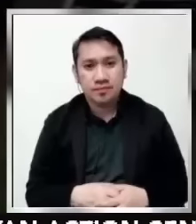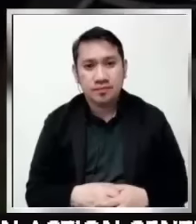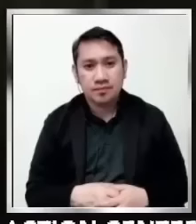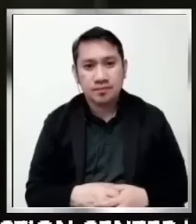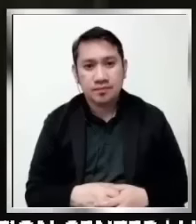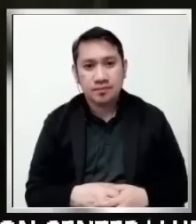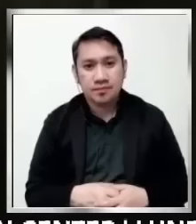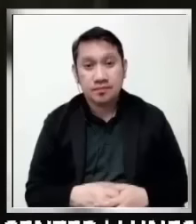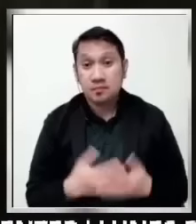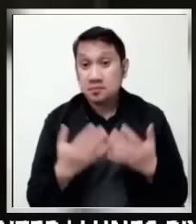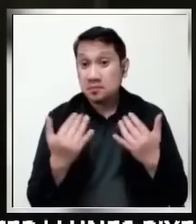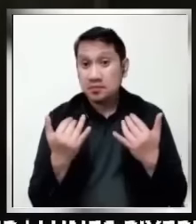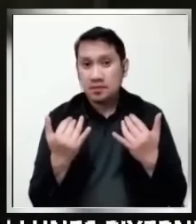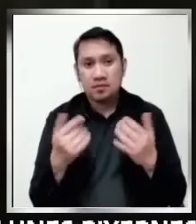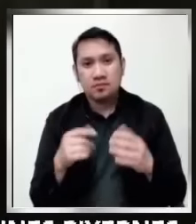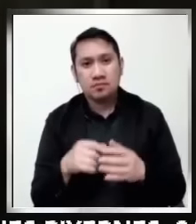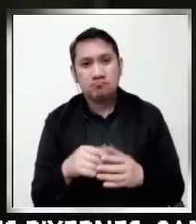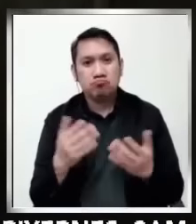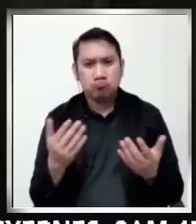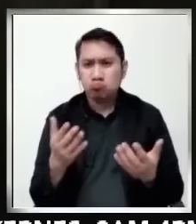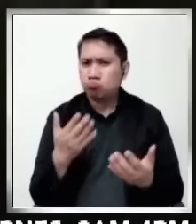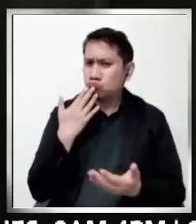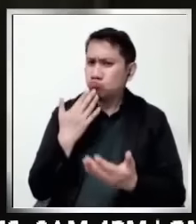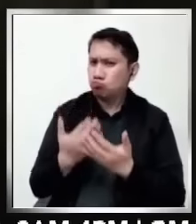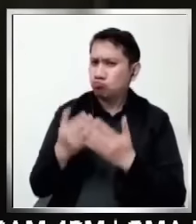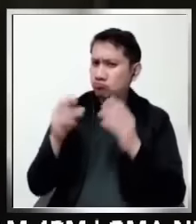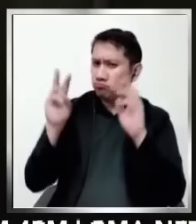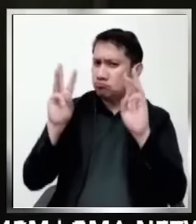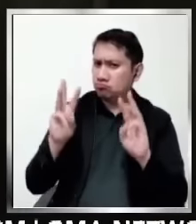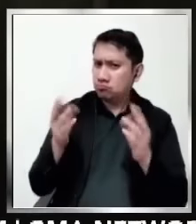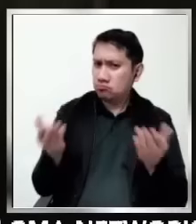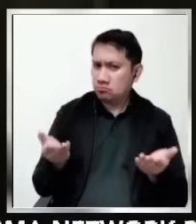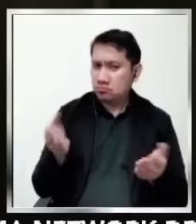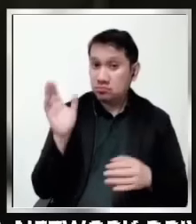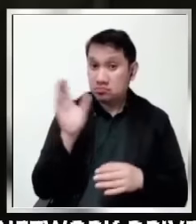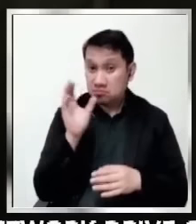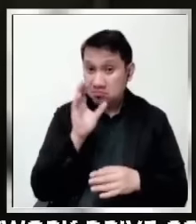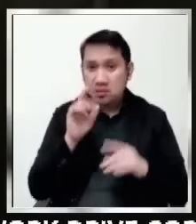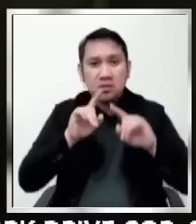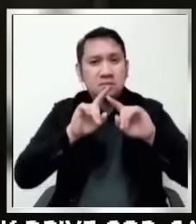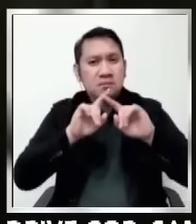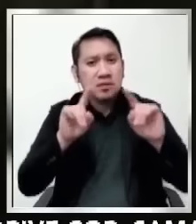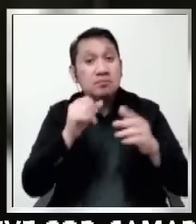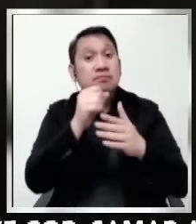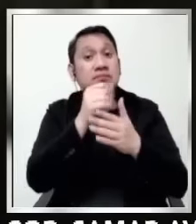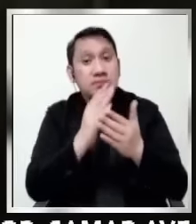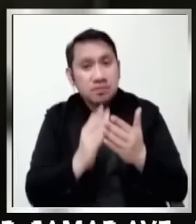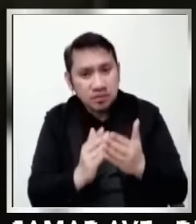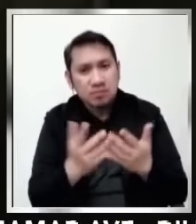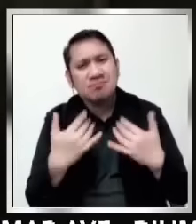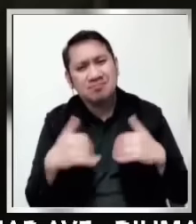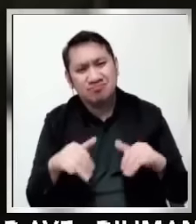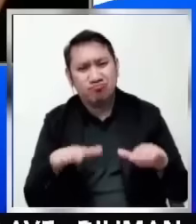Ngayong araw, bagamat bumuti na ang lagay ng panahon dito sa Metro Cebu, may mangilan-ngilan pa ring lugar ang nakalubog sa tubig.